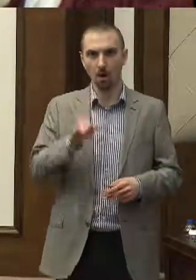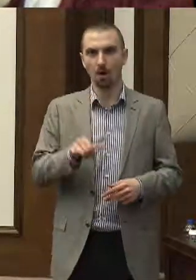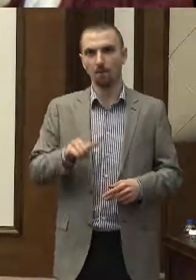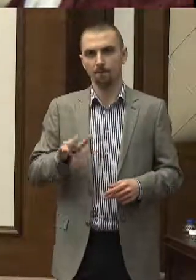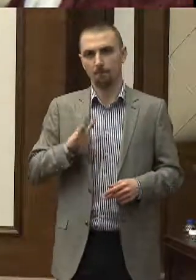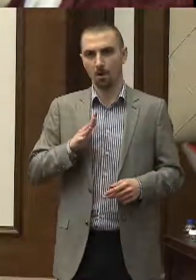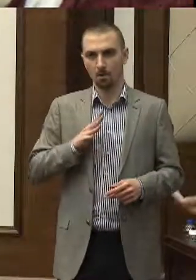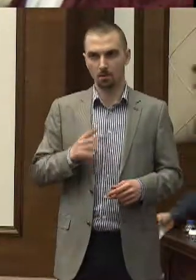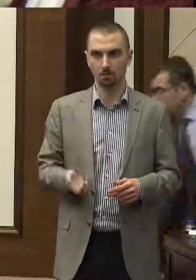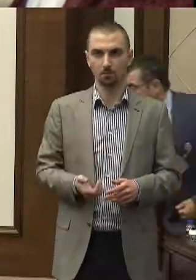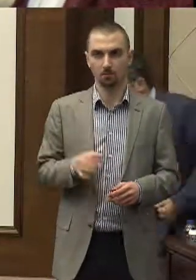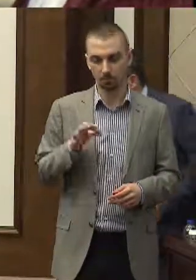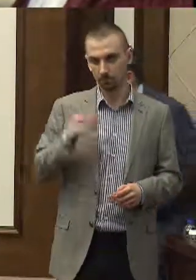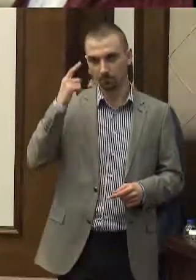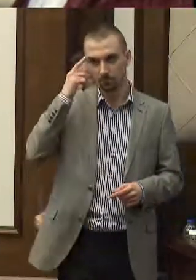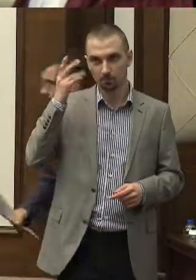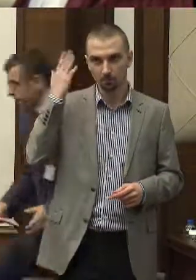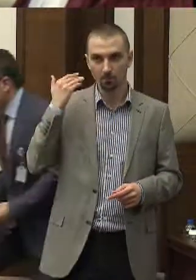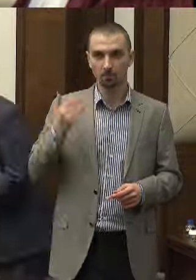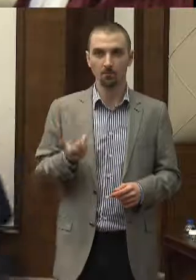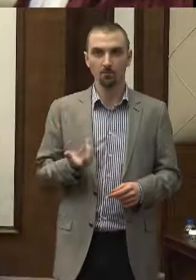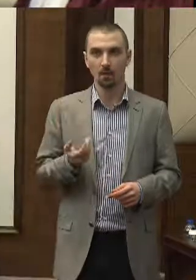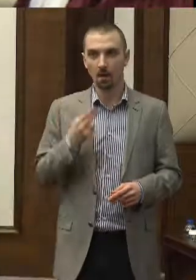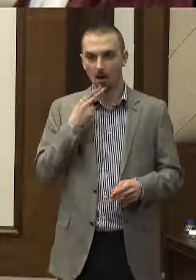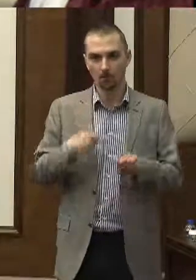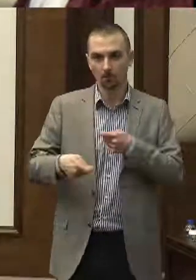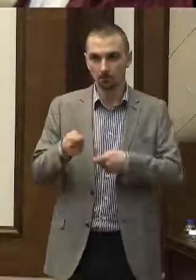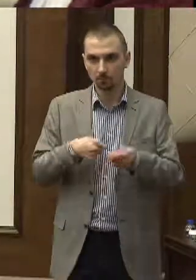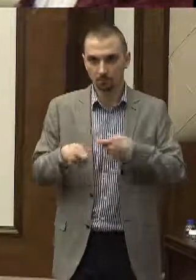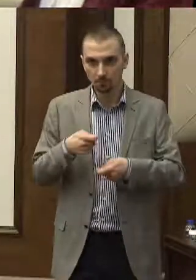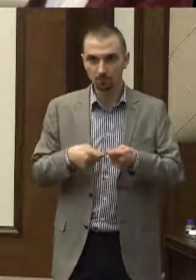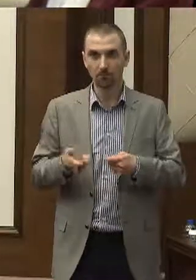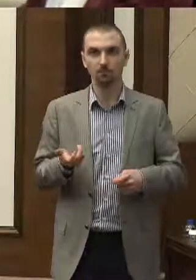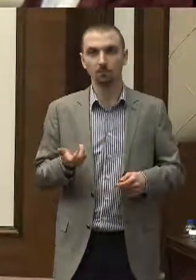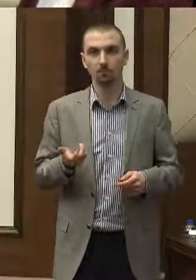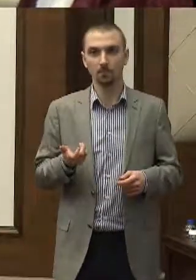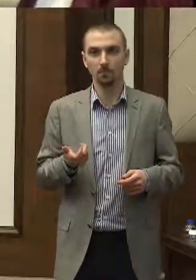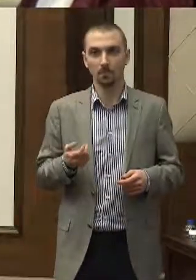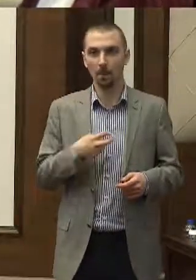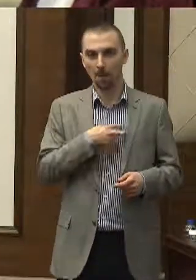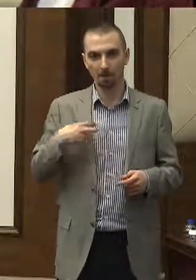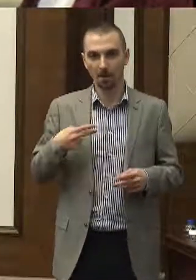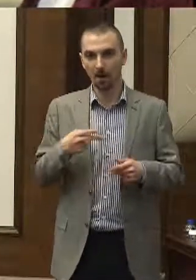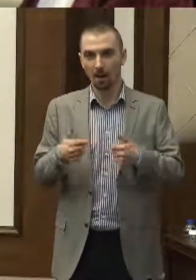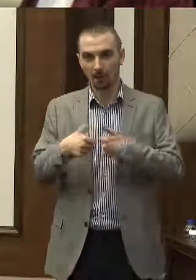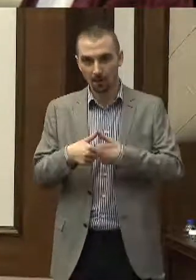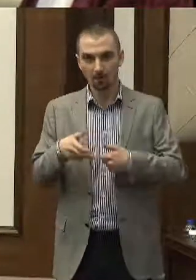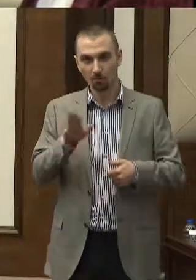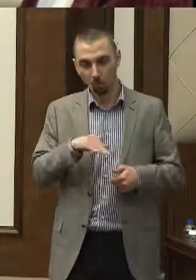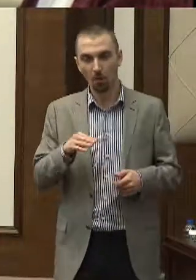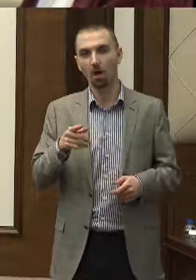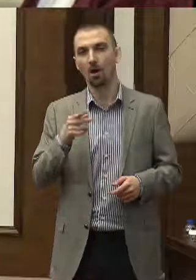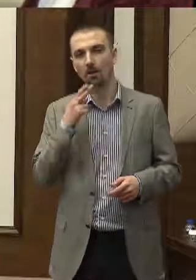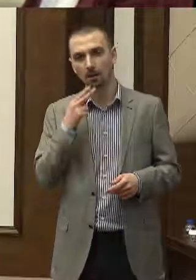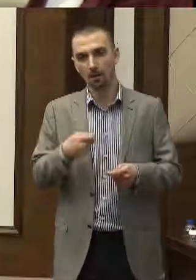Hazreti Hatice'yi biliyoruz mesela, şimdi aklıma geldi. Ticaretle uğraşıyor. Peygamber Efendimiz'le evlendikten sonra da ticaretine devam ediyor.